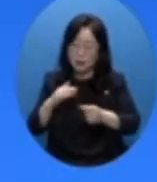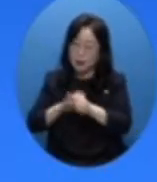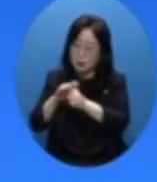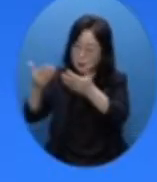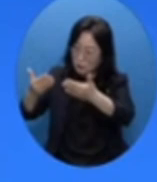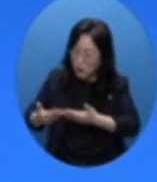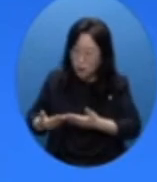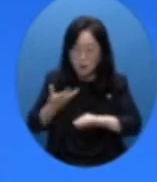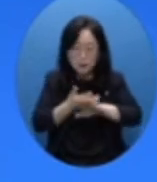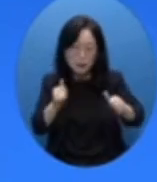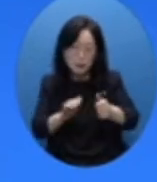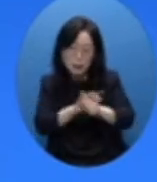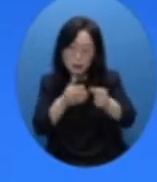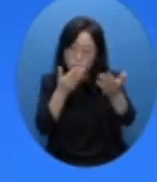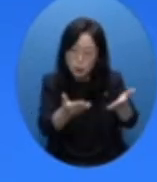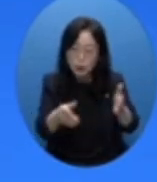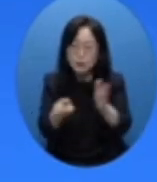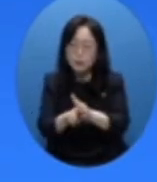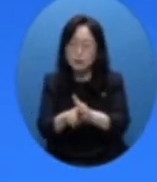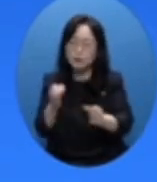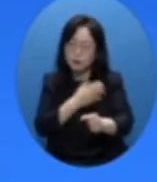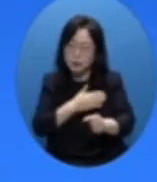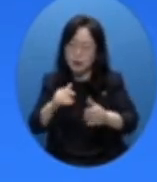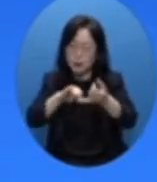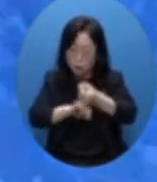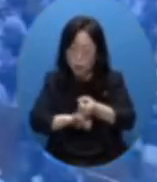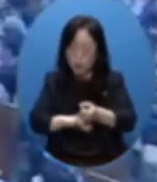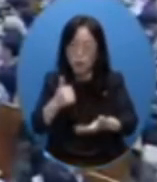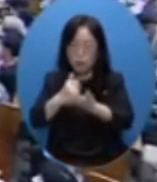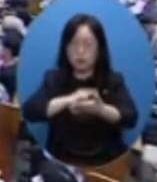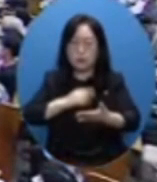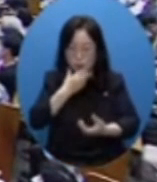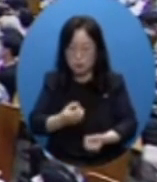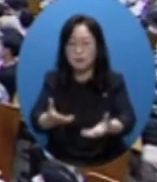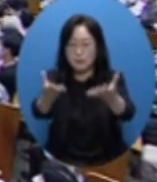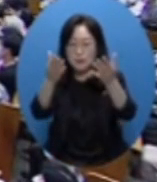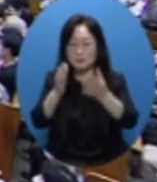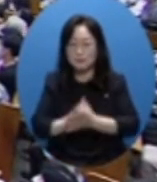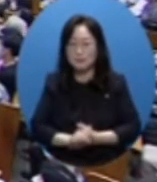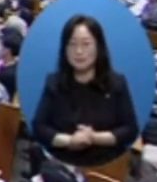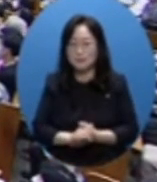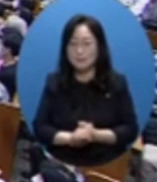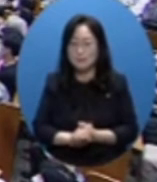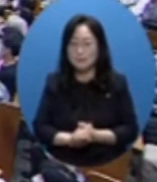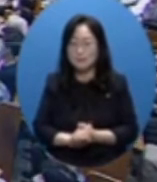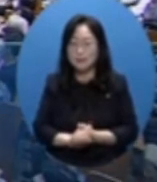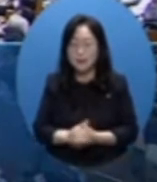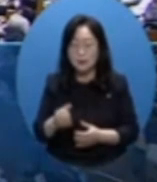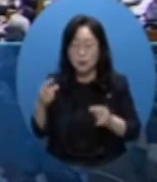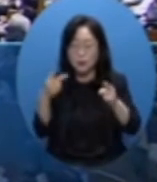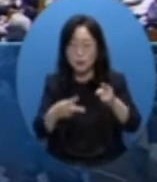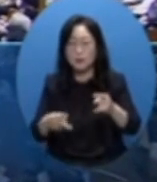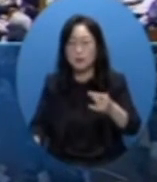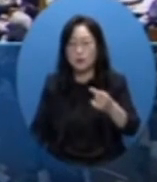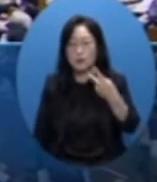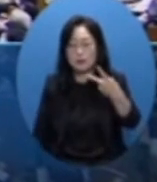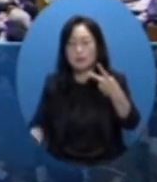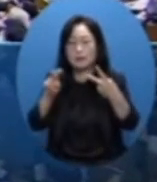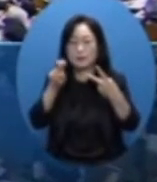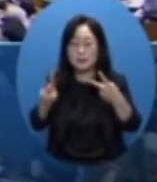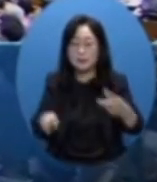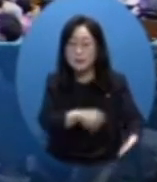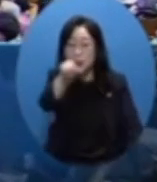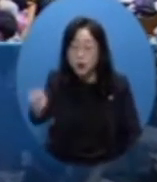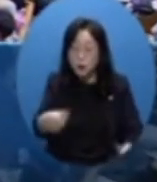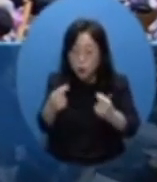수 있는 같은 믿음의 부자들이 다 되시기를 주님의 이름으로 축원합니다 에베소서 2장 21 이 절입니다 너희도